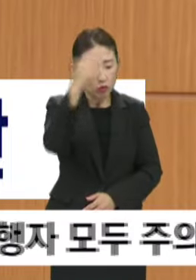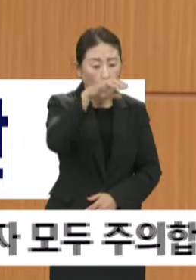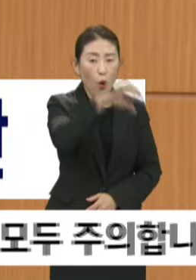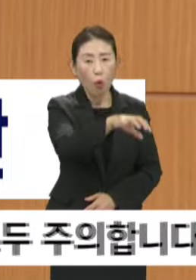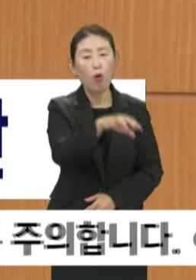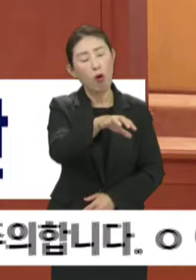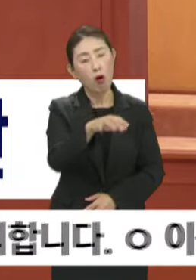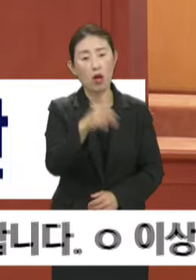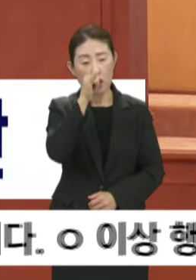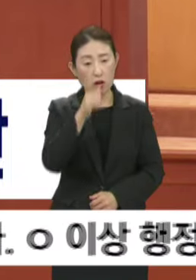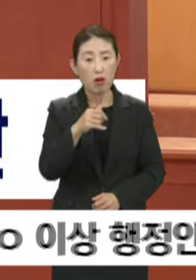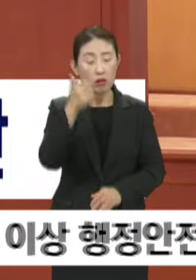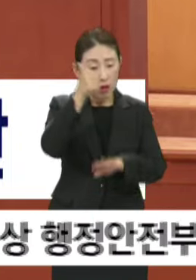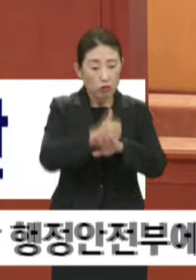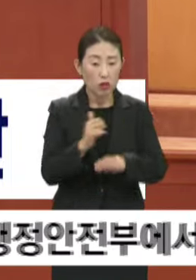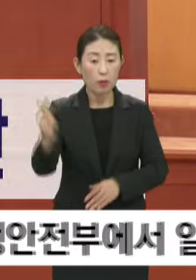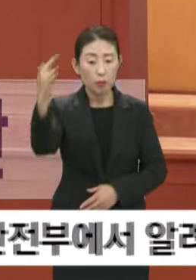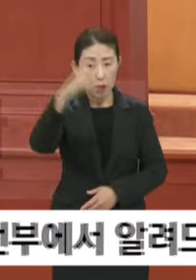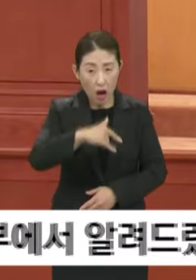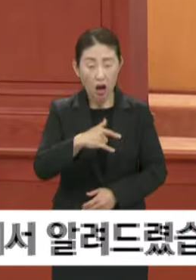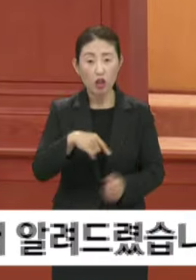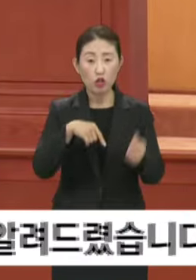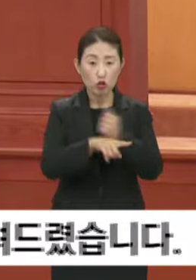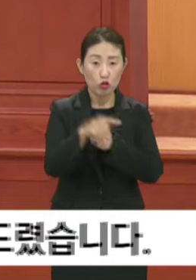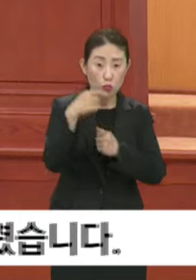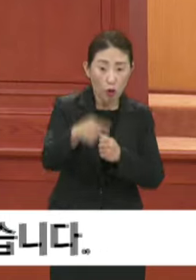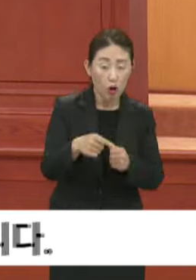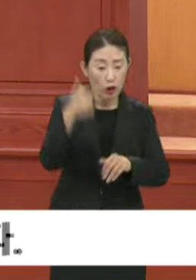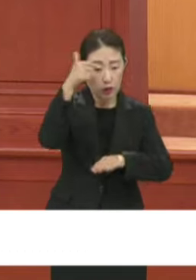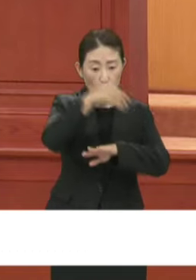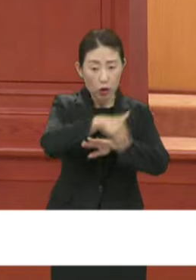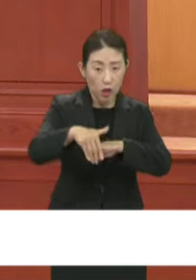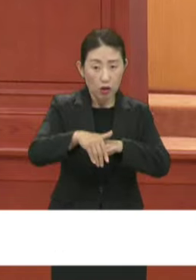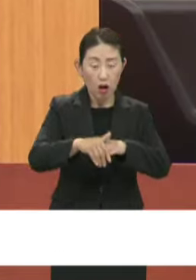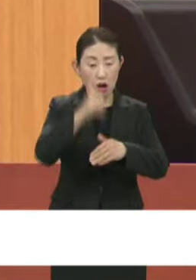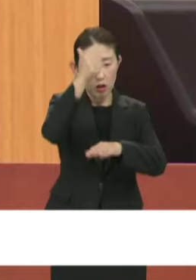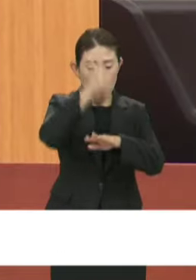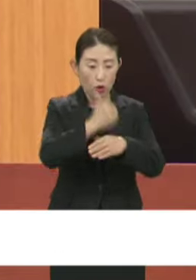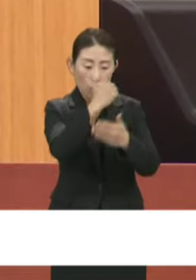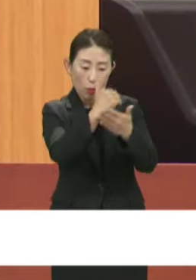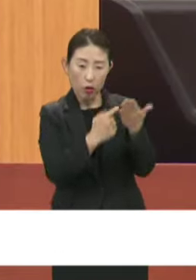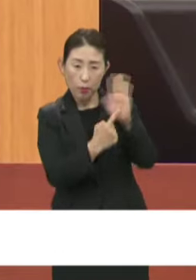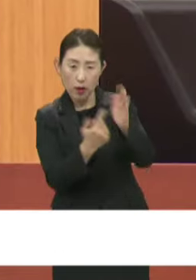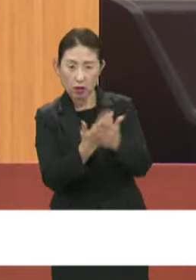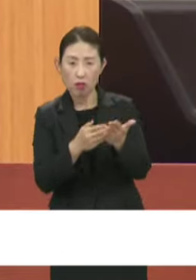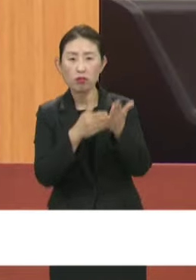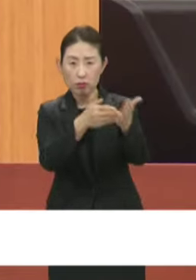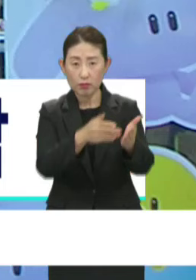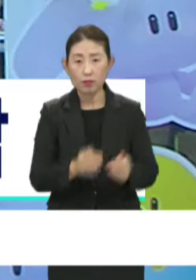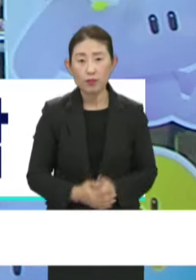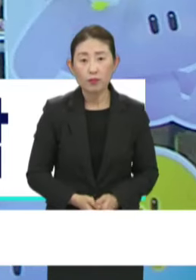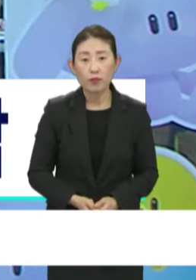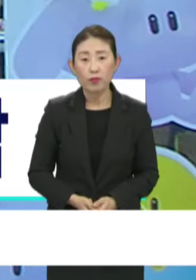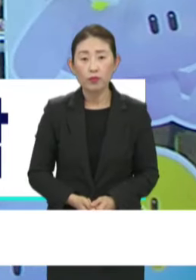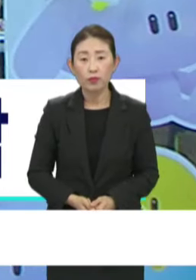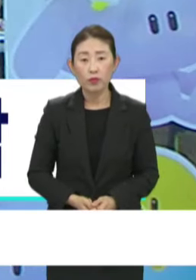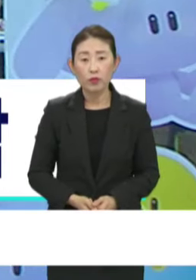방문한다며 납득할 만한 이유와 계획을 제출하고 결과 보고의 공개를 요구했습니다.